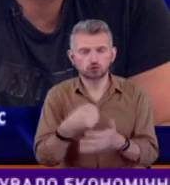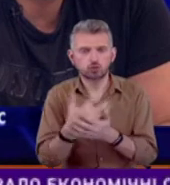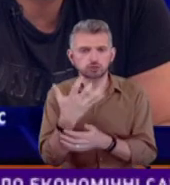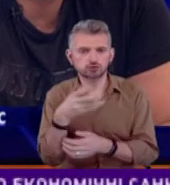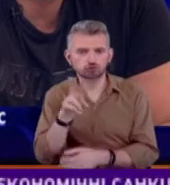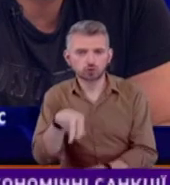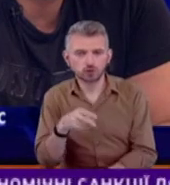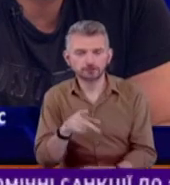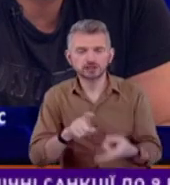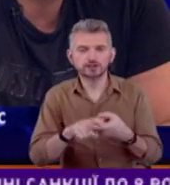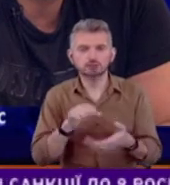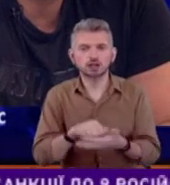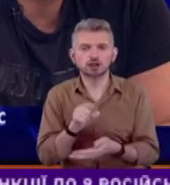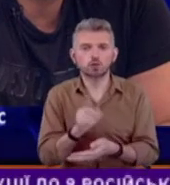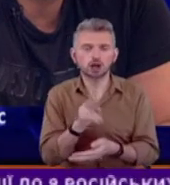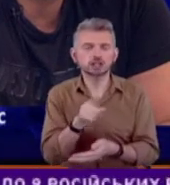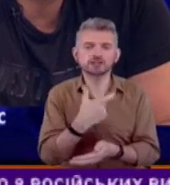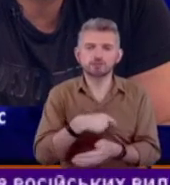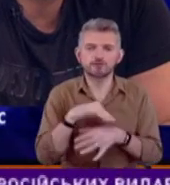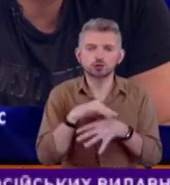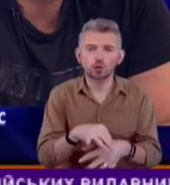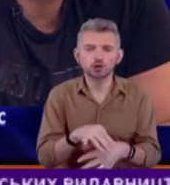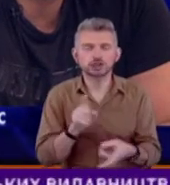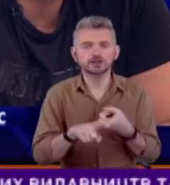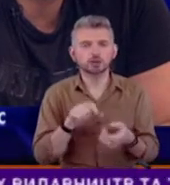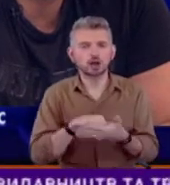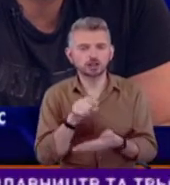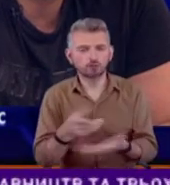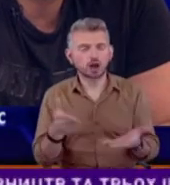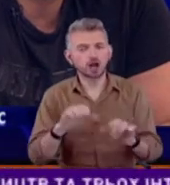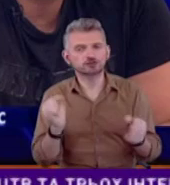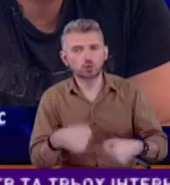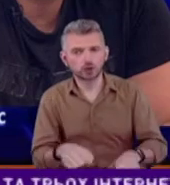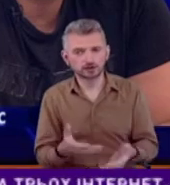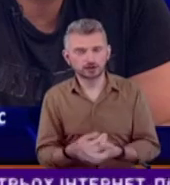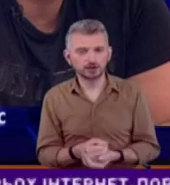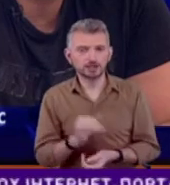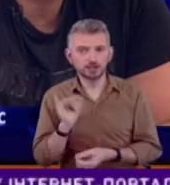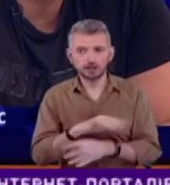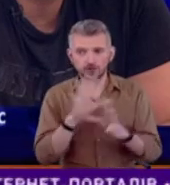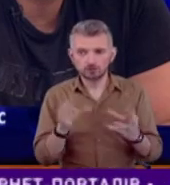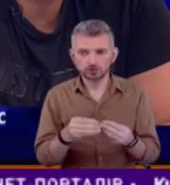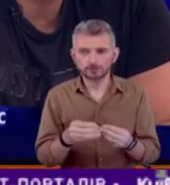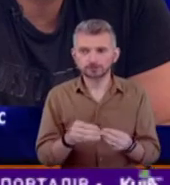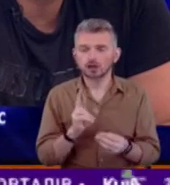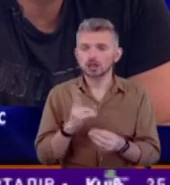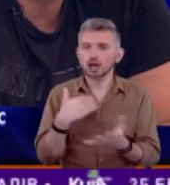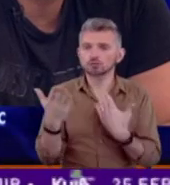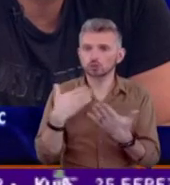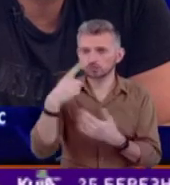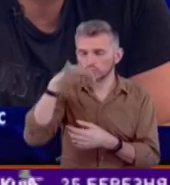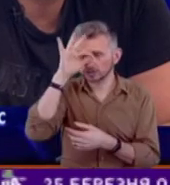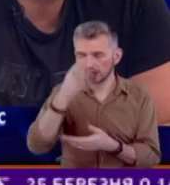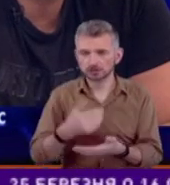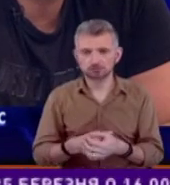500 долларов, в зависимости от того, как ты себя ведешь. В зависимости от того, какая скорость и вообще... Як ти спілкуєшся з